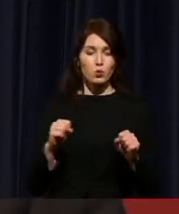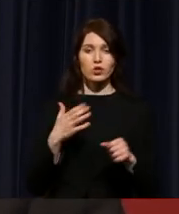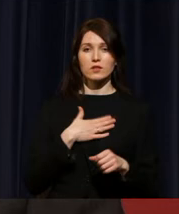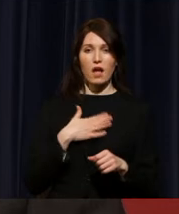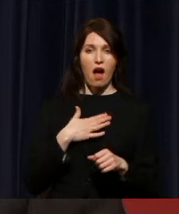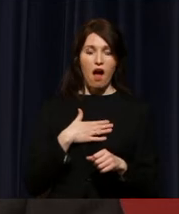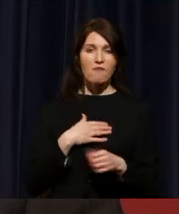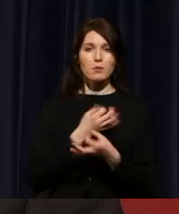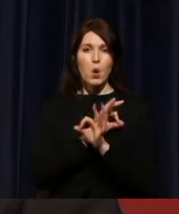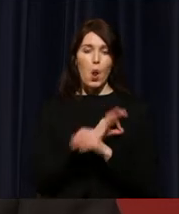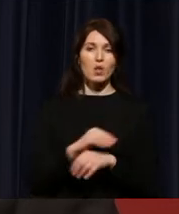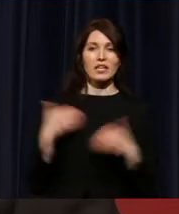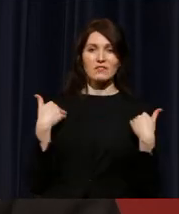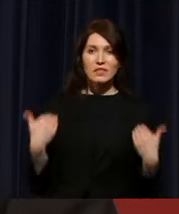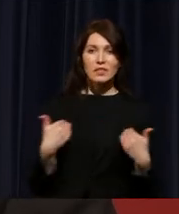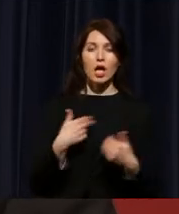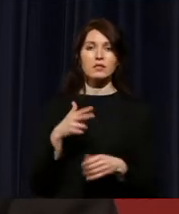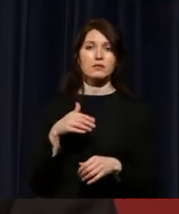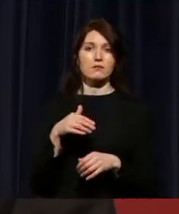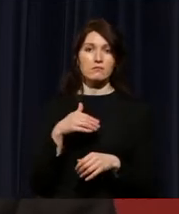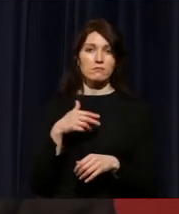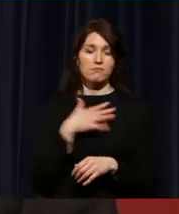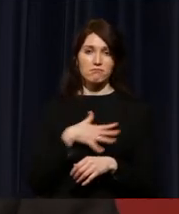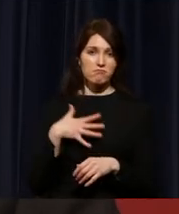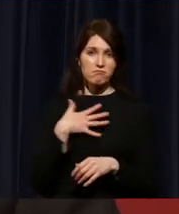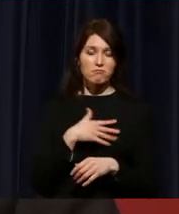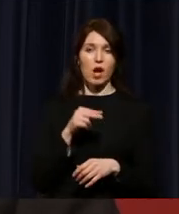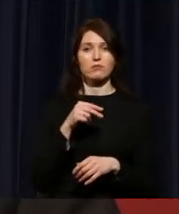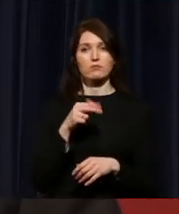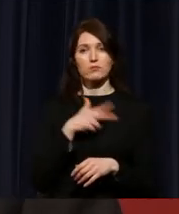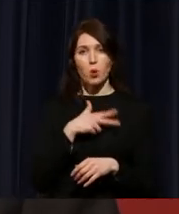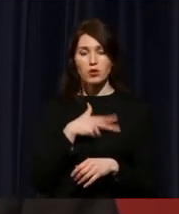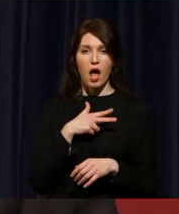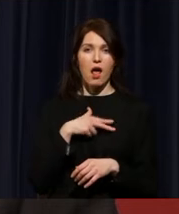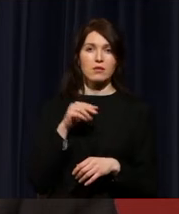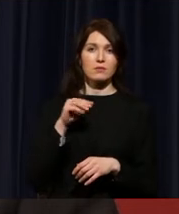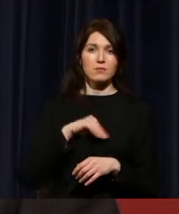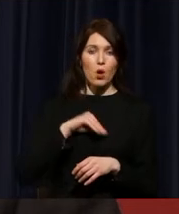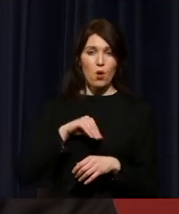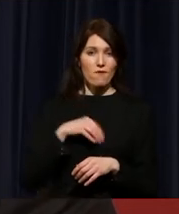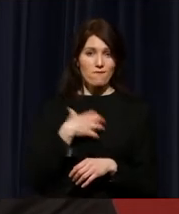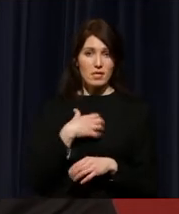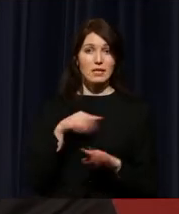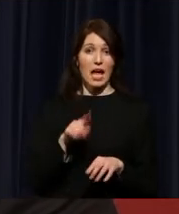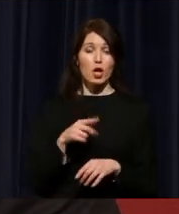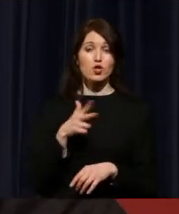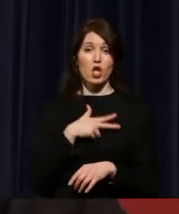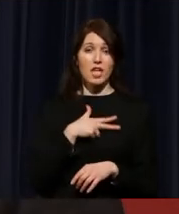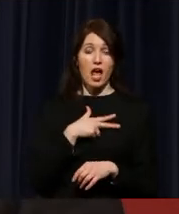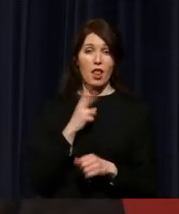savus biofiziskās, psiholoģiskās, sociālās vajadzības. Tas ir tas, ko sociālajā darbā sauc par sociālo funkcionēšanu.